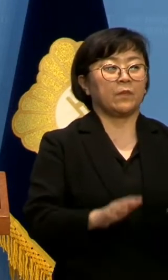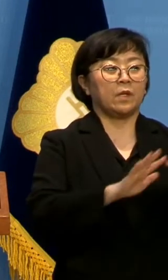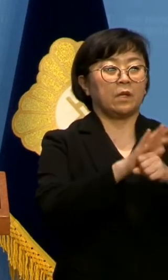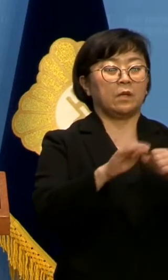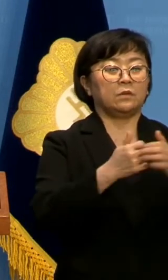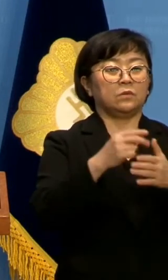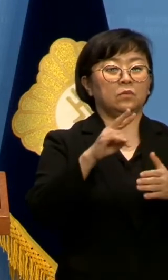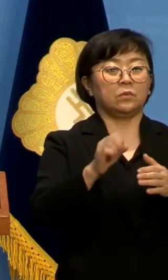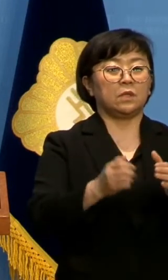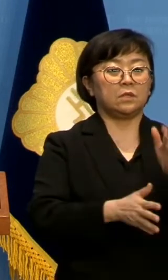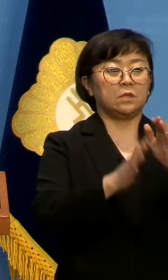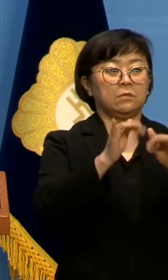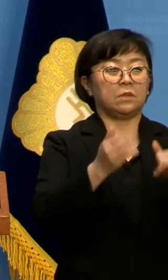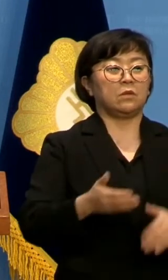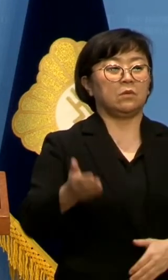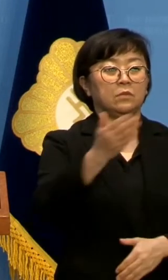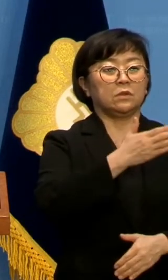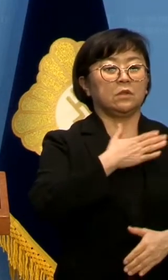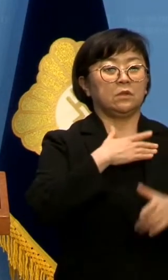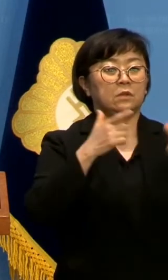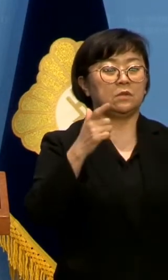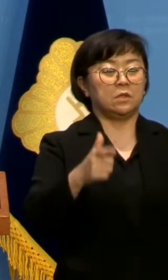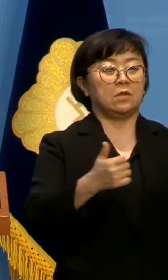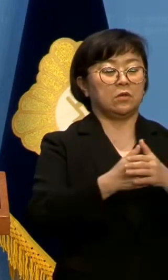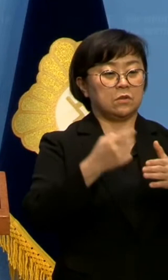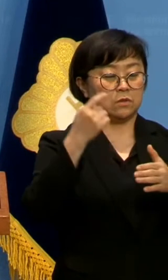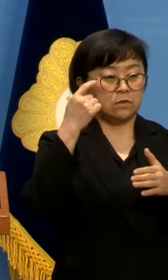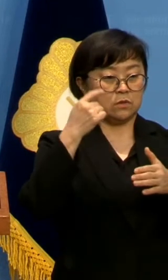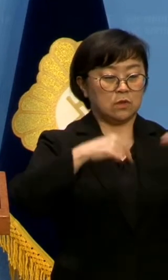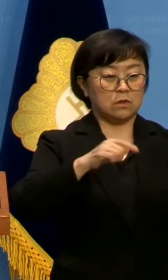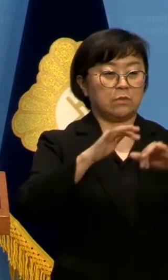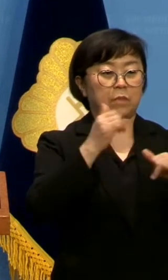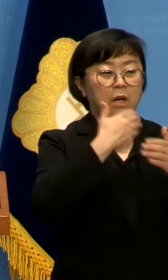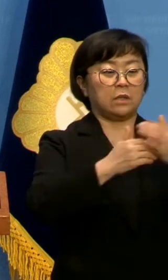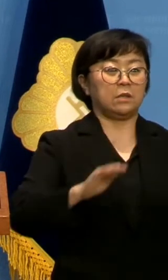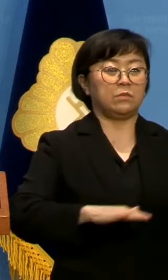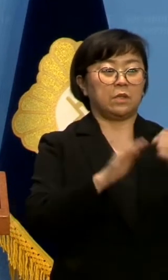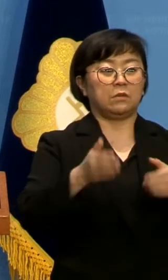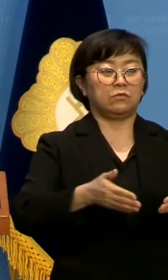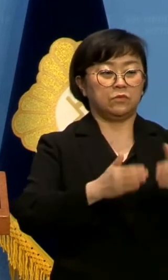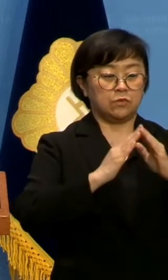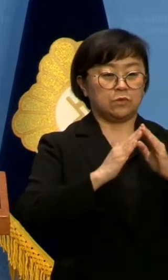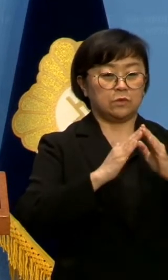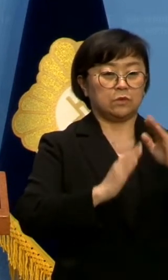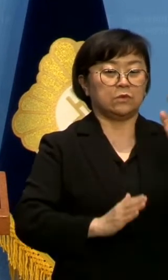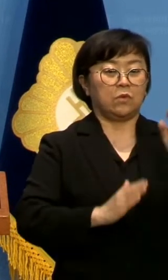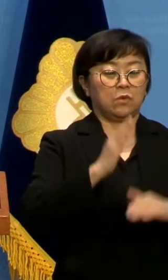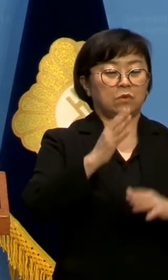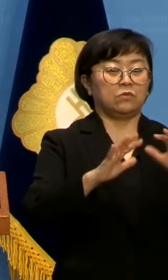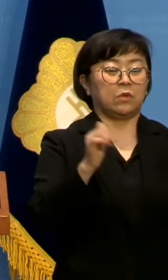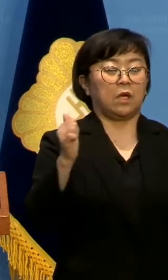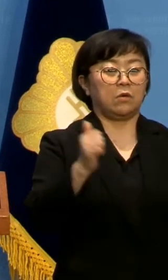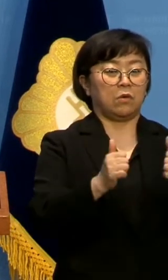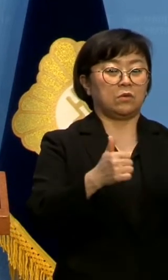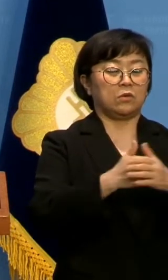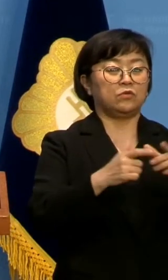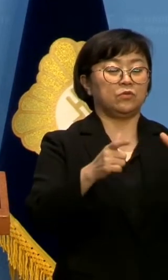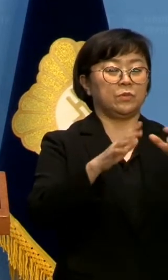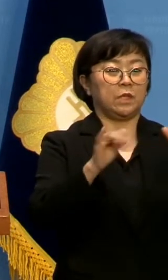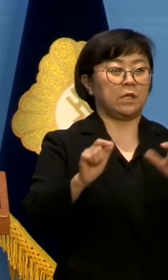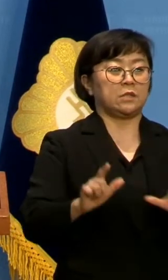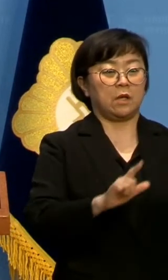사랑하는 동탄 시민 여러분, 저는 지역 정신으로서 할 수 있는 인프라 구축을 넘어서 국회의원으로서 주민의